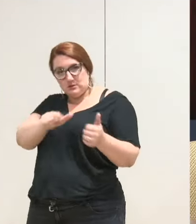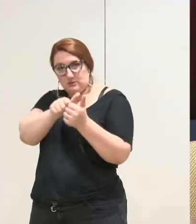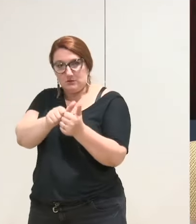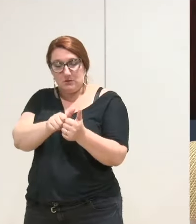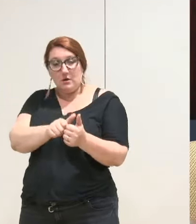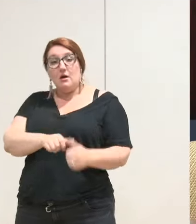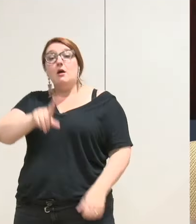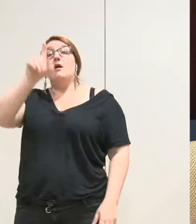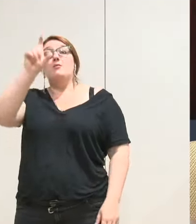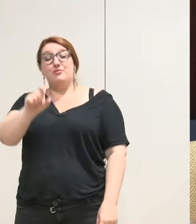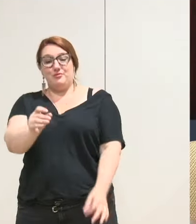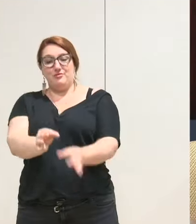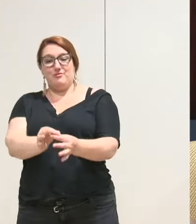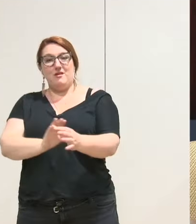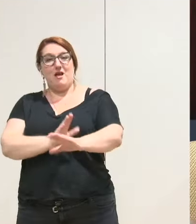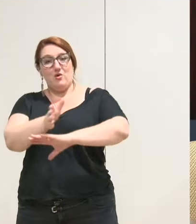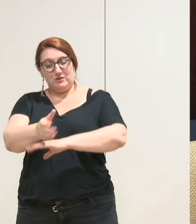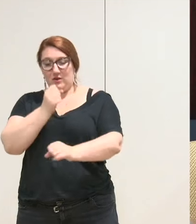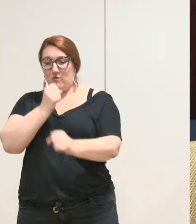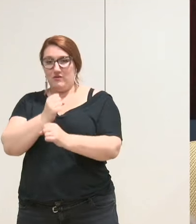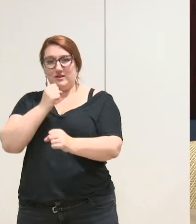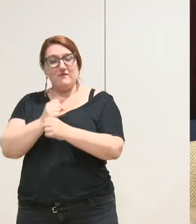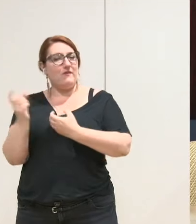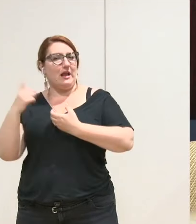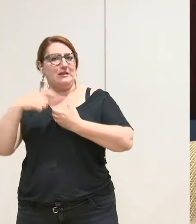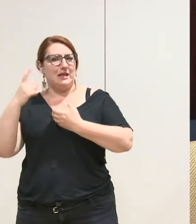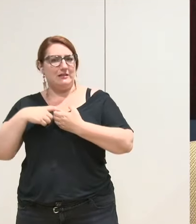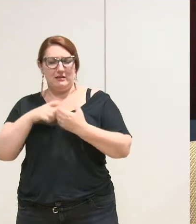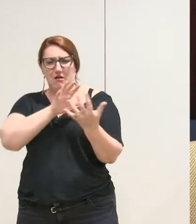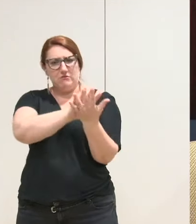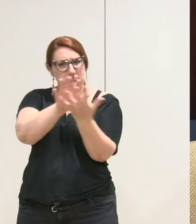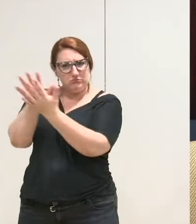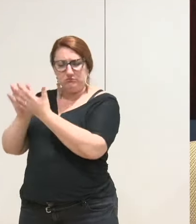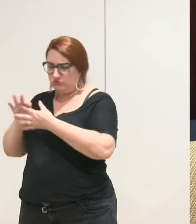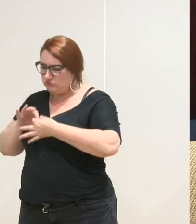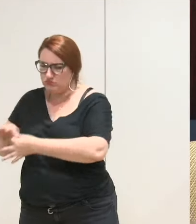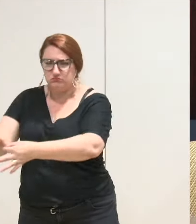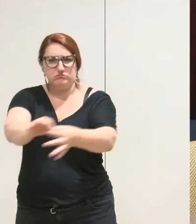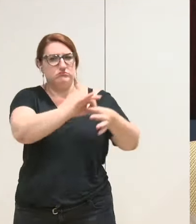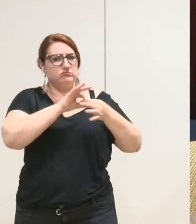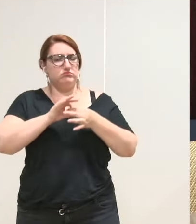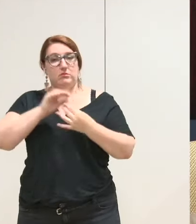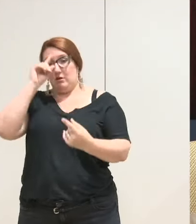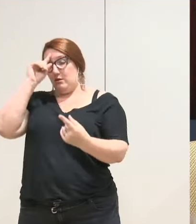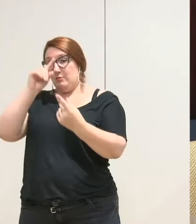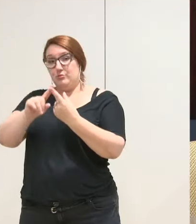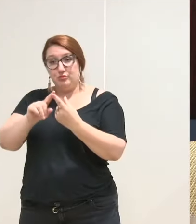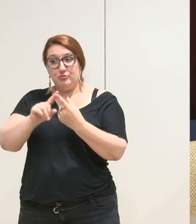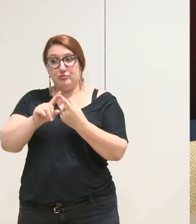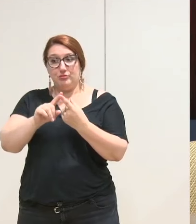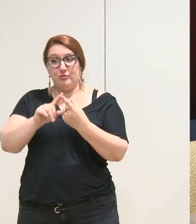partir de la rentrée avec l'ensemble des organisations syndicales pour travailler notamment à une refonte